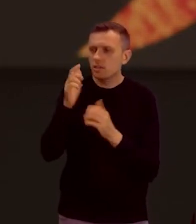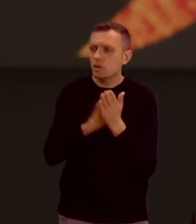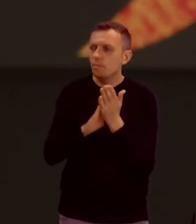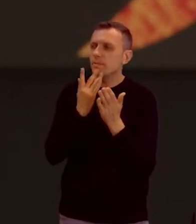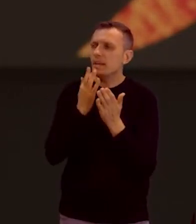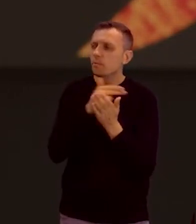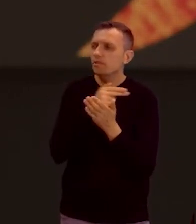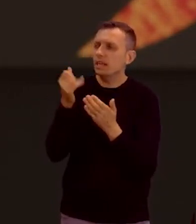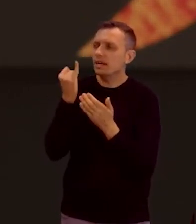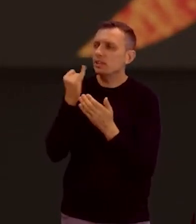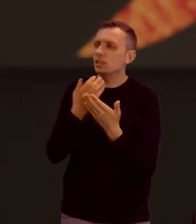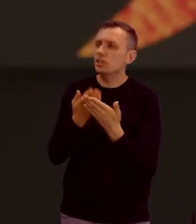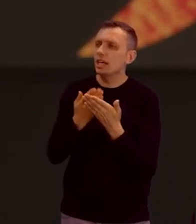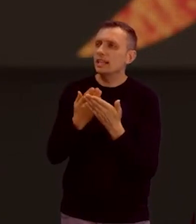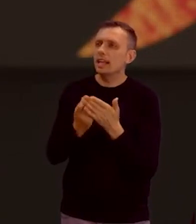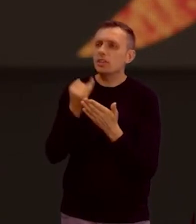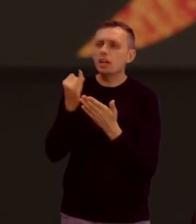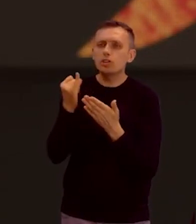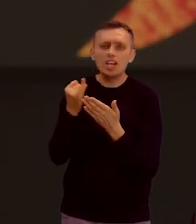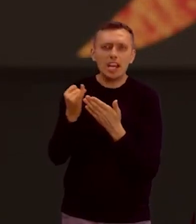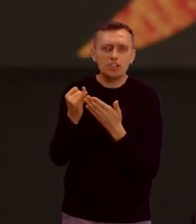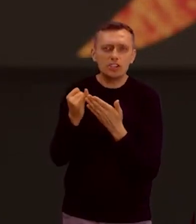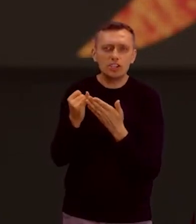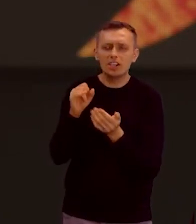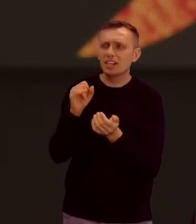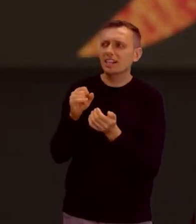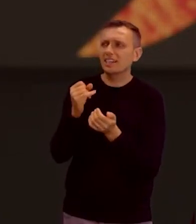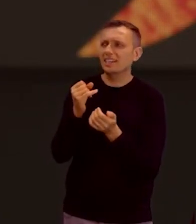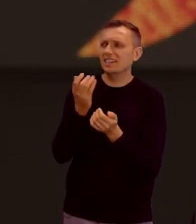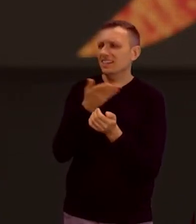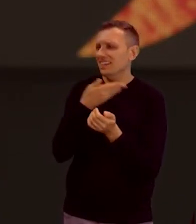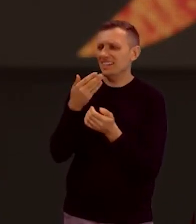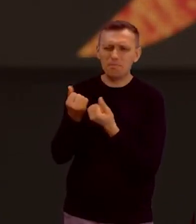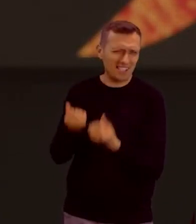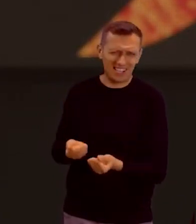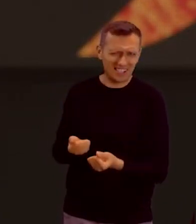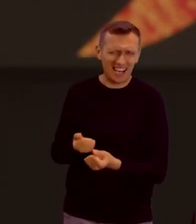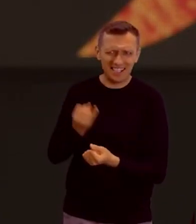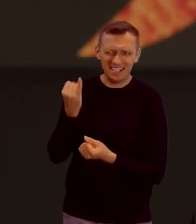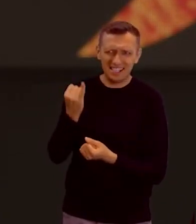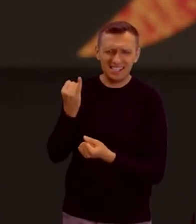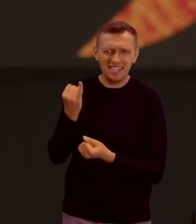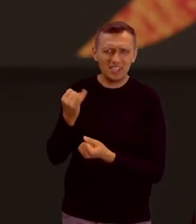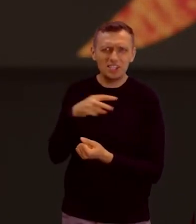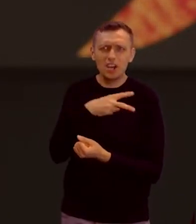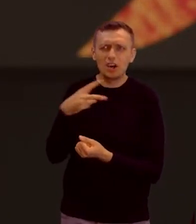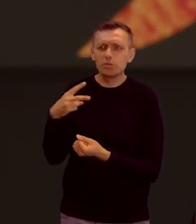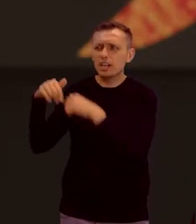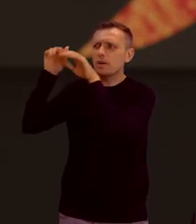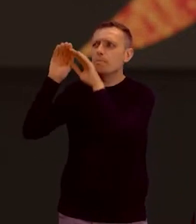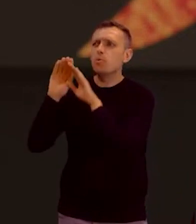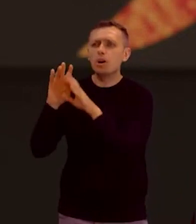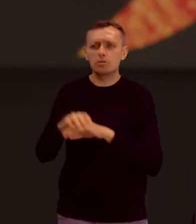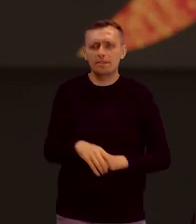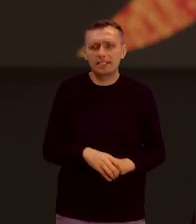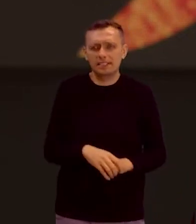ciężarem. I gdy czytamy psalm 127, po pierwsze odkrywamy, że dzieci